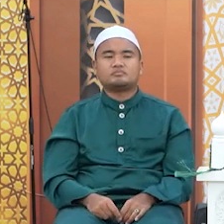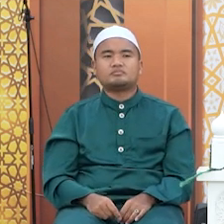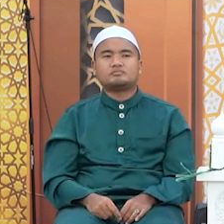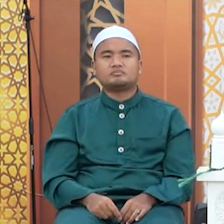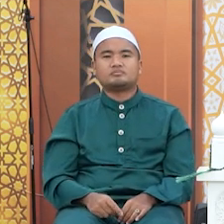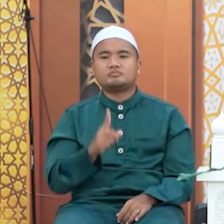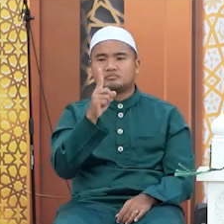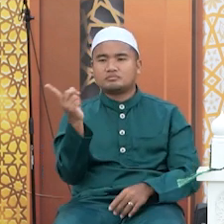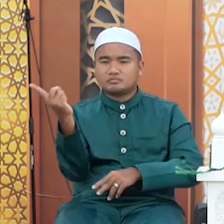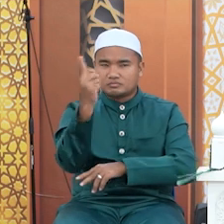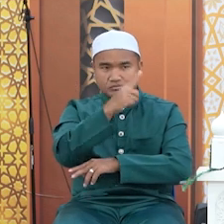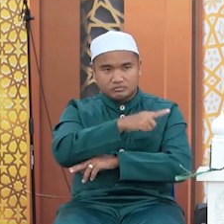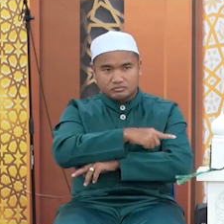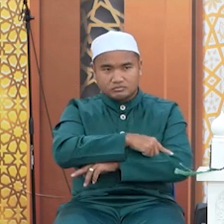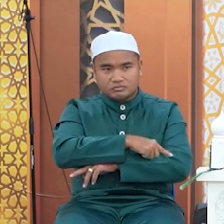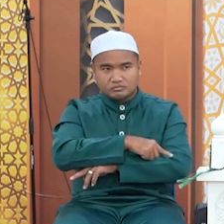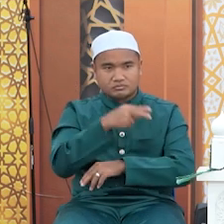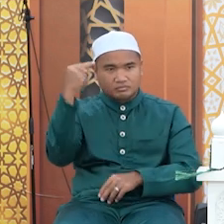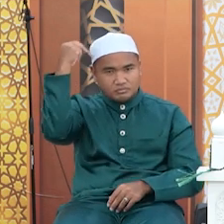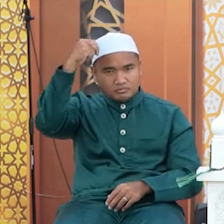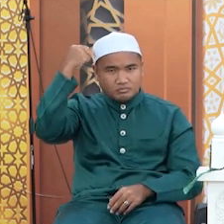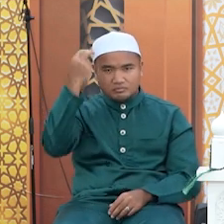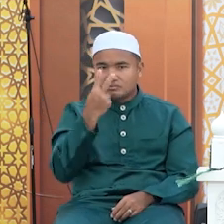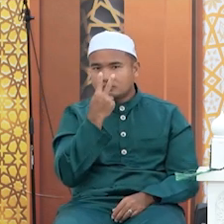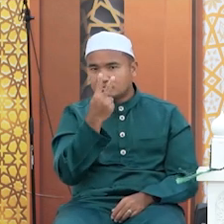Satu hari Nabi tengok